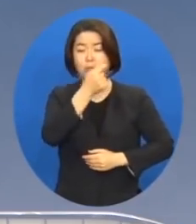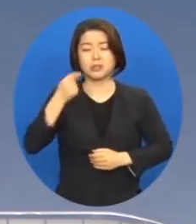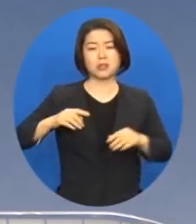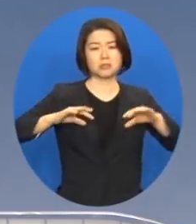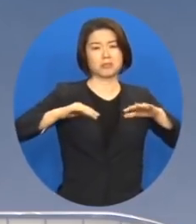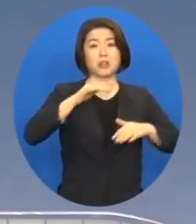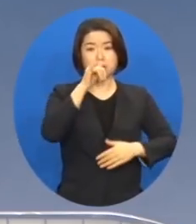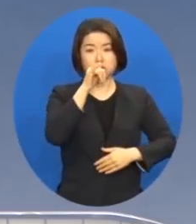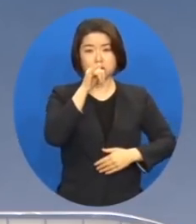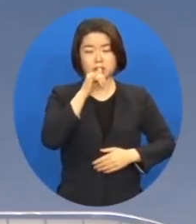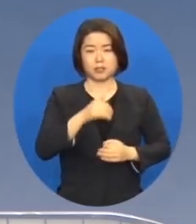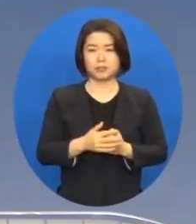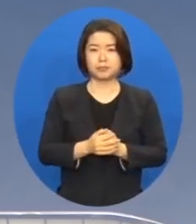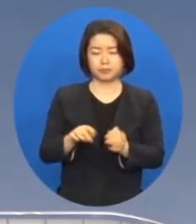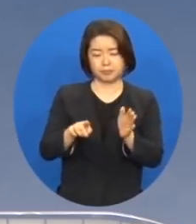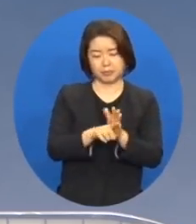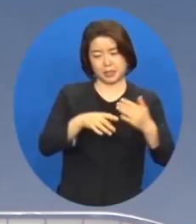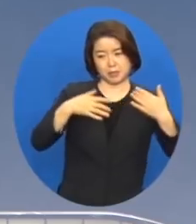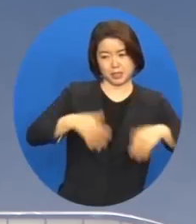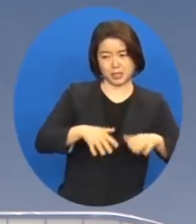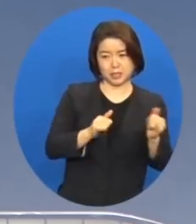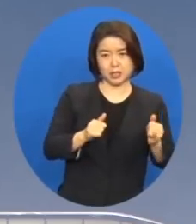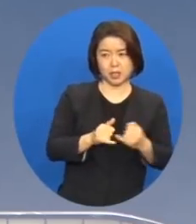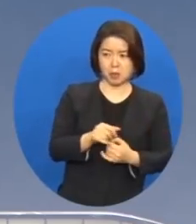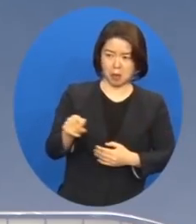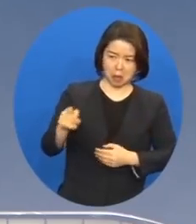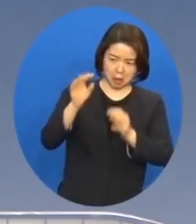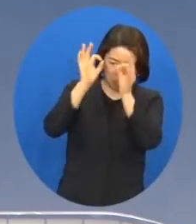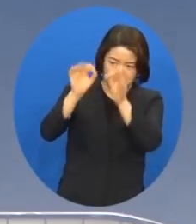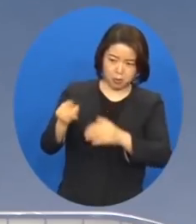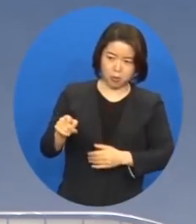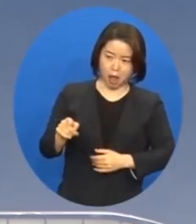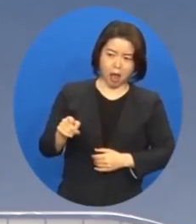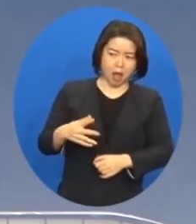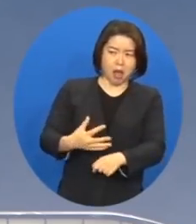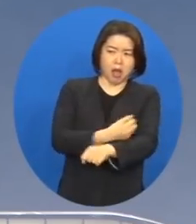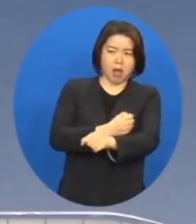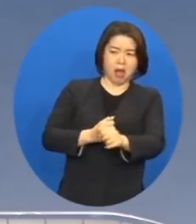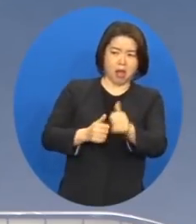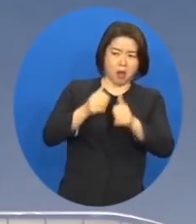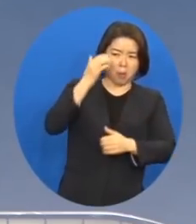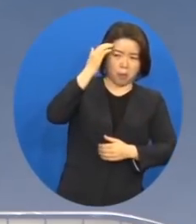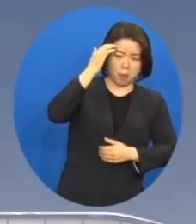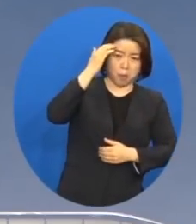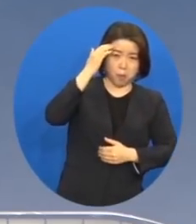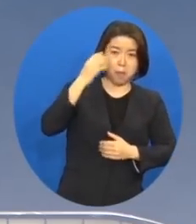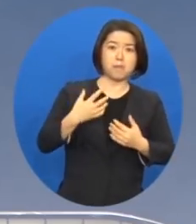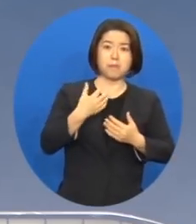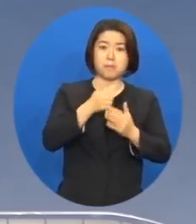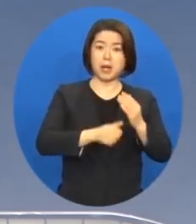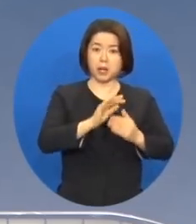자랑했습니다. 믿음이 연약한 사람들은 그걸 보고 엄청난 시험에 사로잡혀 있었어요.